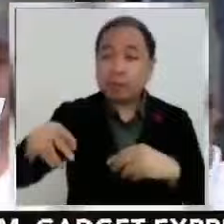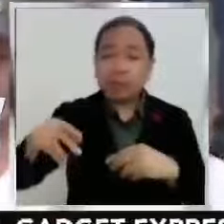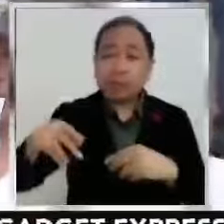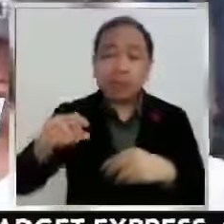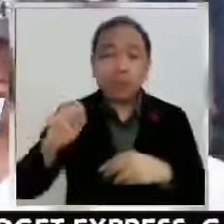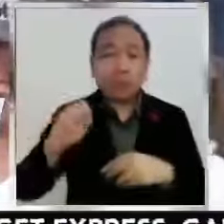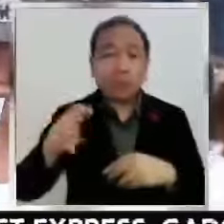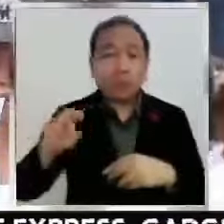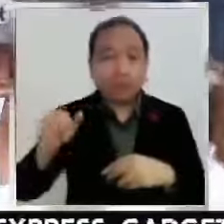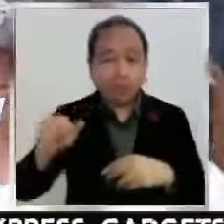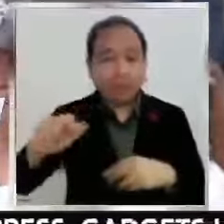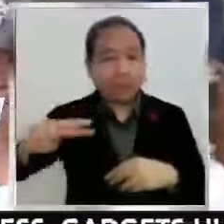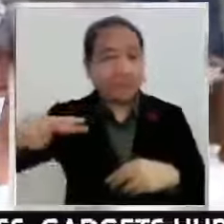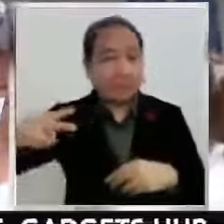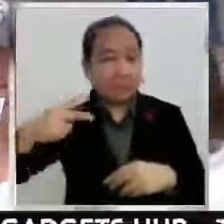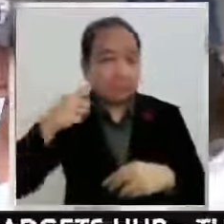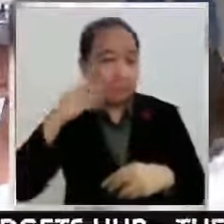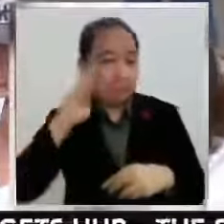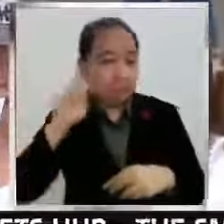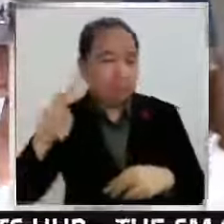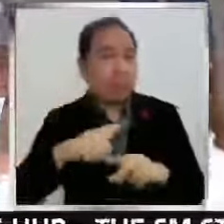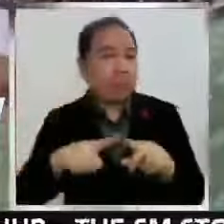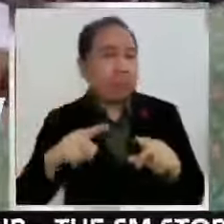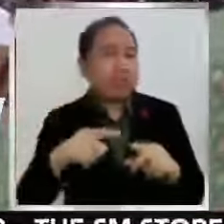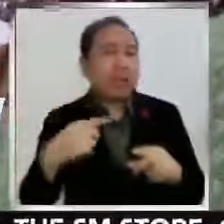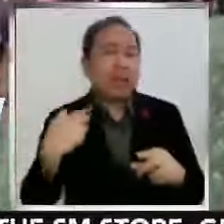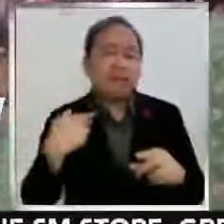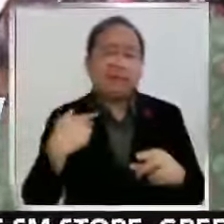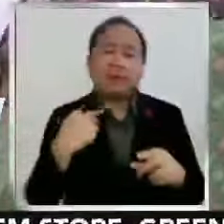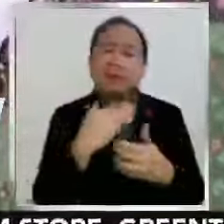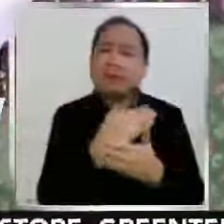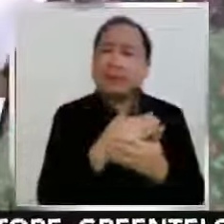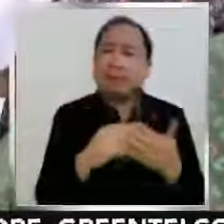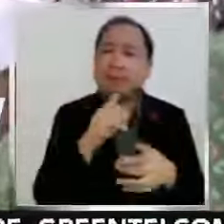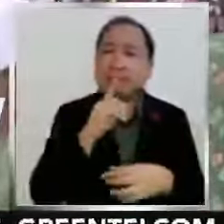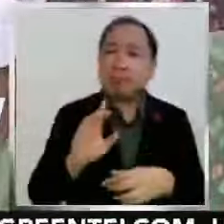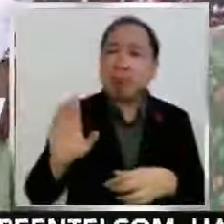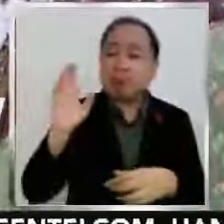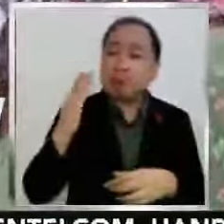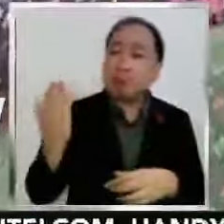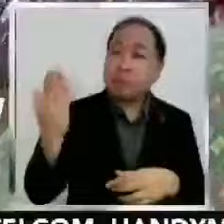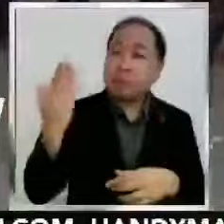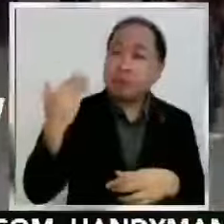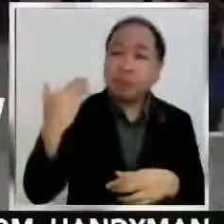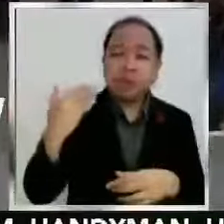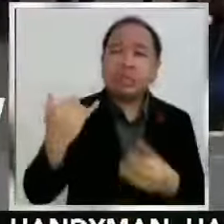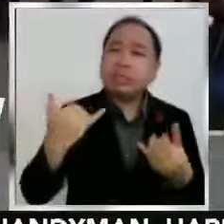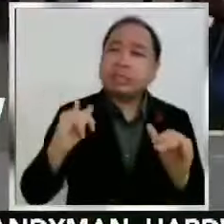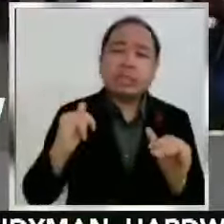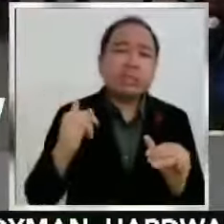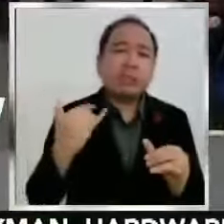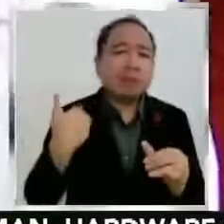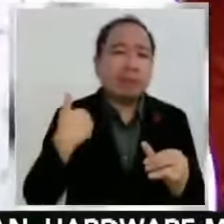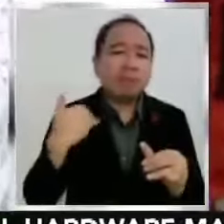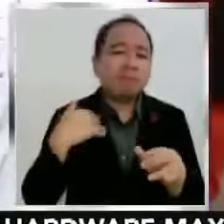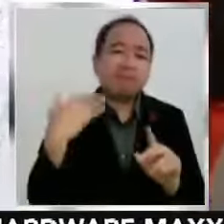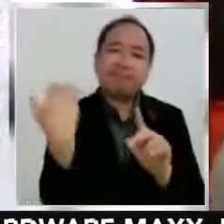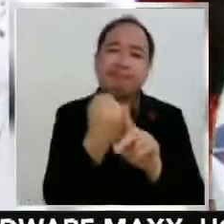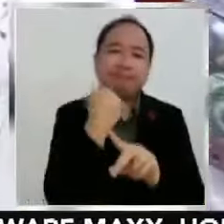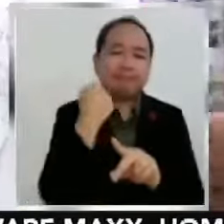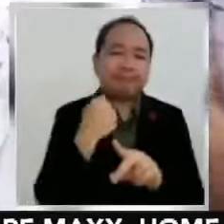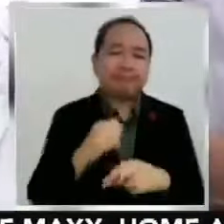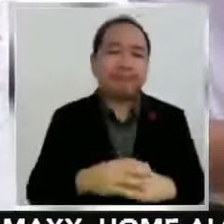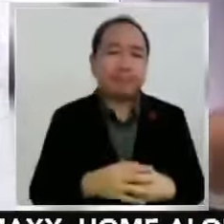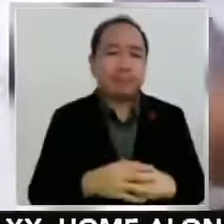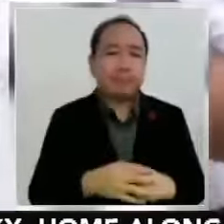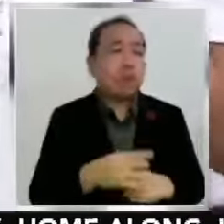raw maikakaila na may mga pangako ang Pangulo noon na hinahanap-hanap pa raw ngayon ng mga sumusuporta sa kanya. Sabi niya, 20